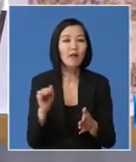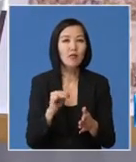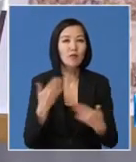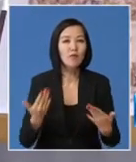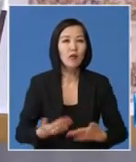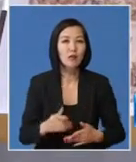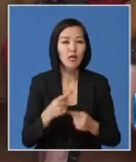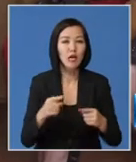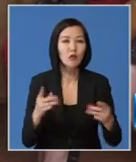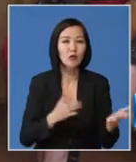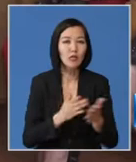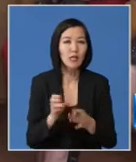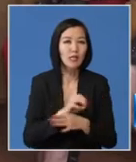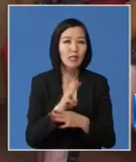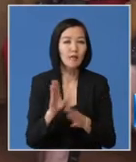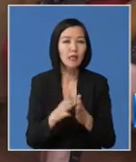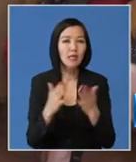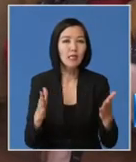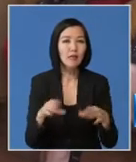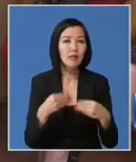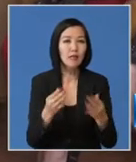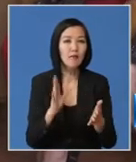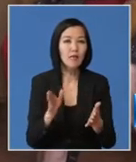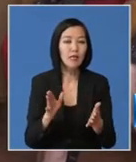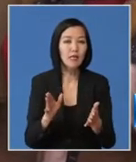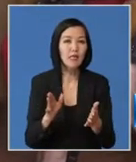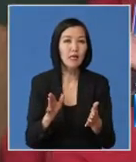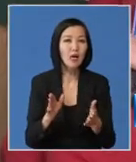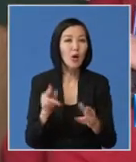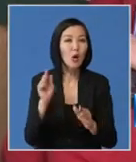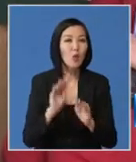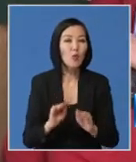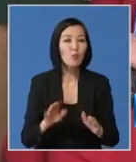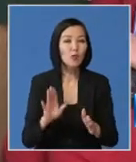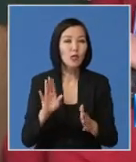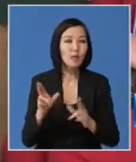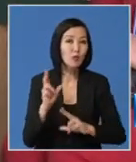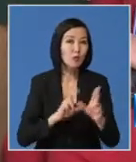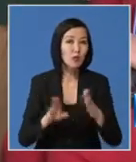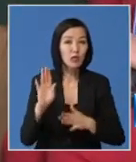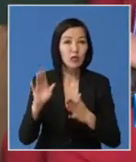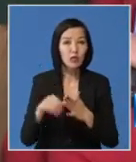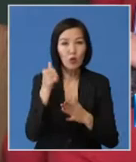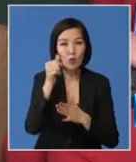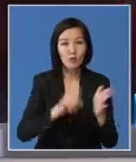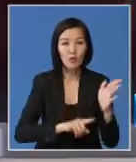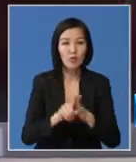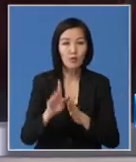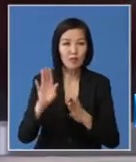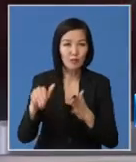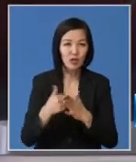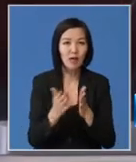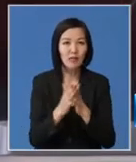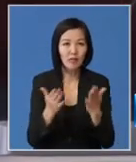қамтиды. Кітаптар алдымен кітапханаларға таратылып беріледі. Ал оқушылар мен студенттер жаңа оқу жылынан бастап сол оқулықтармен білім алатын болады.